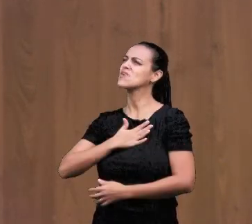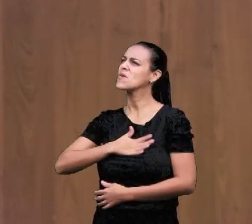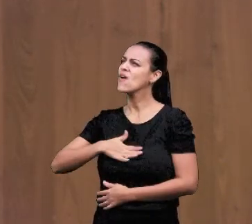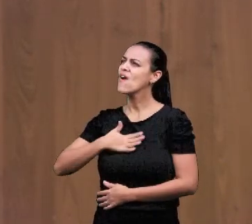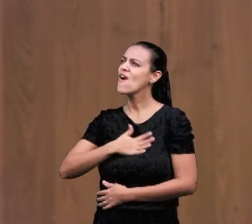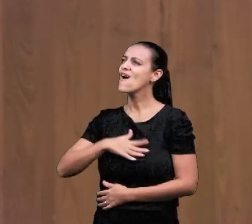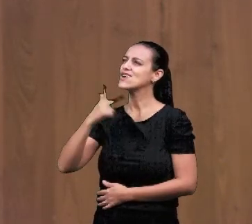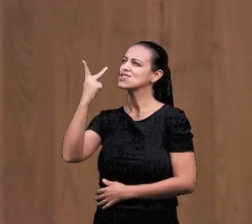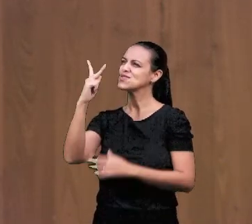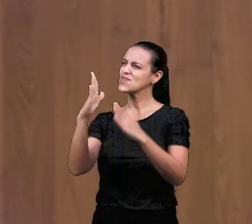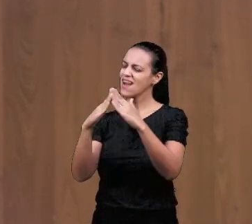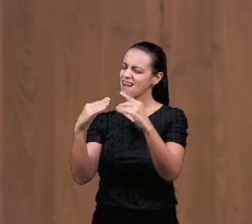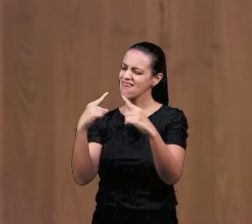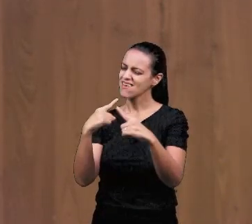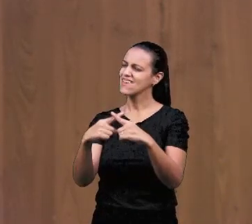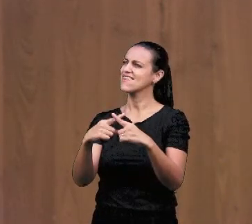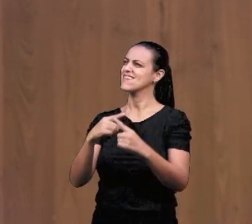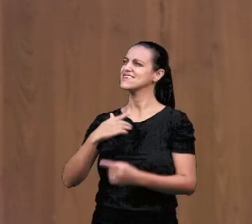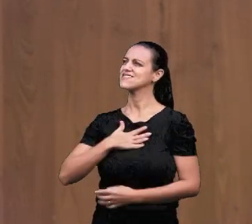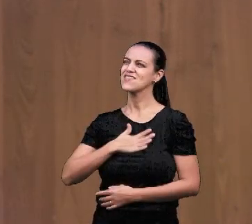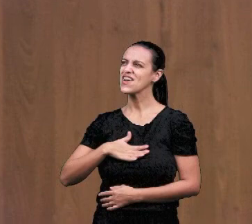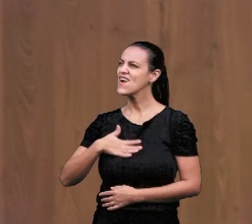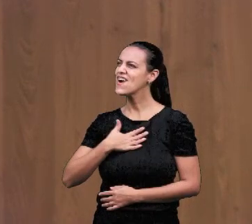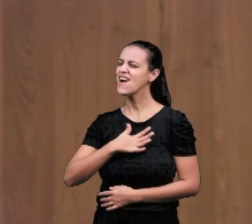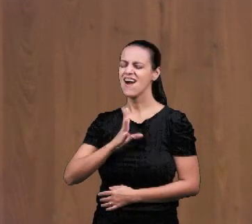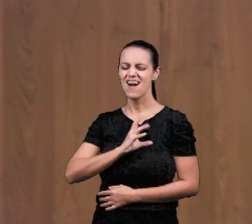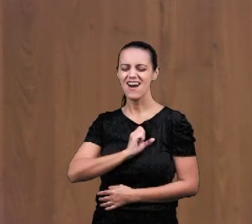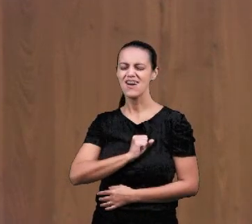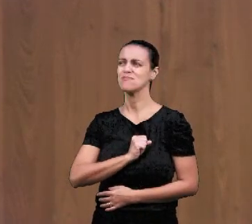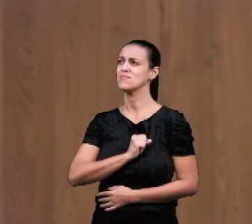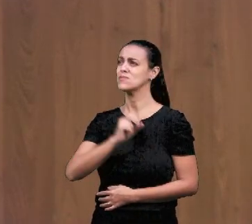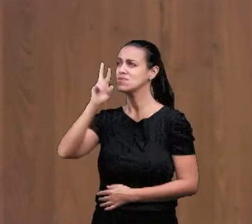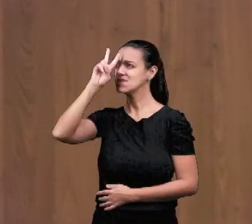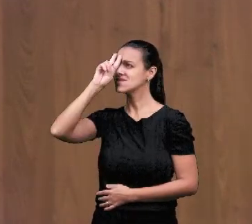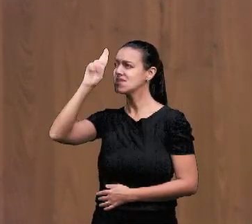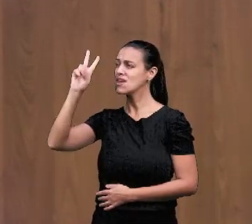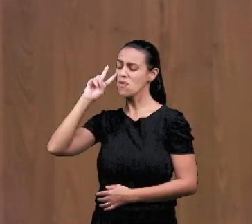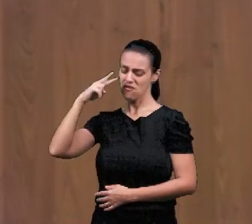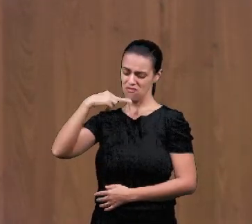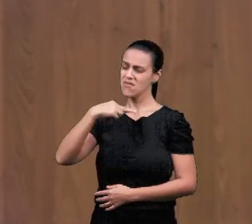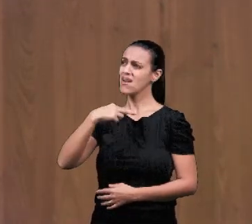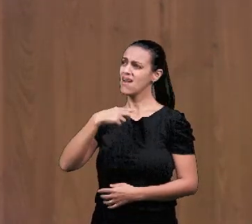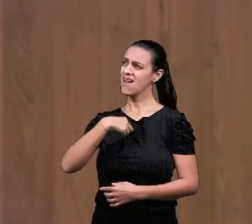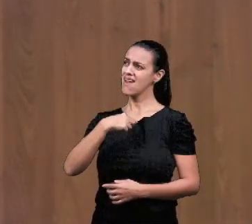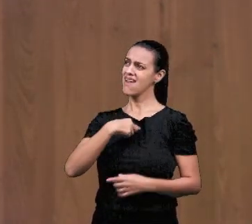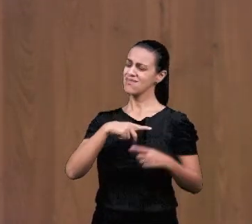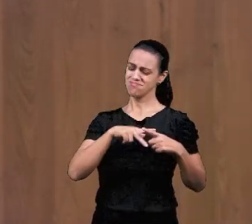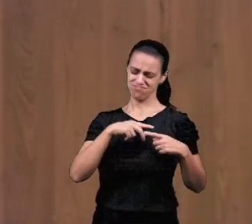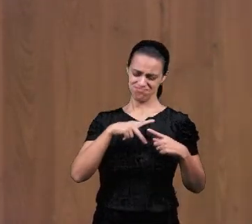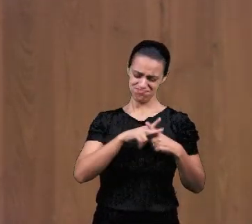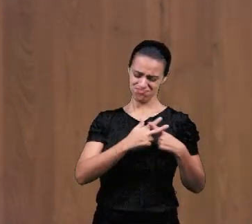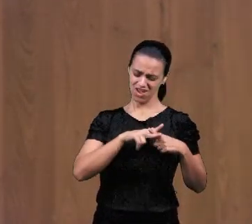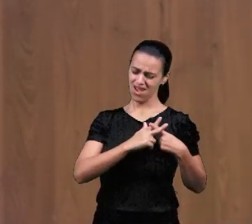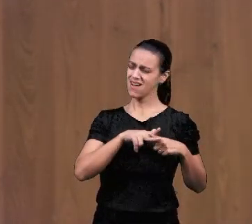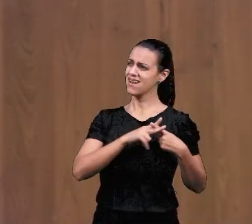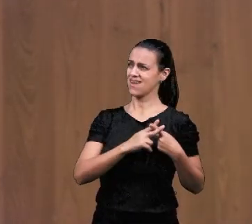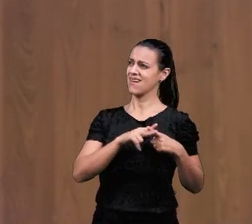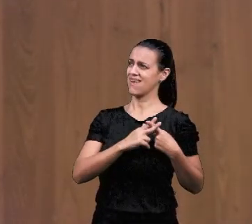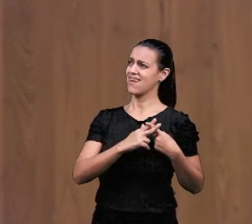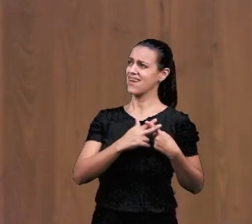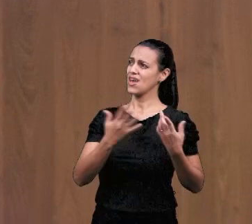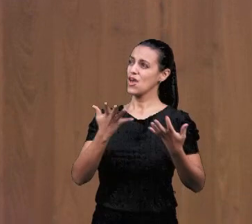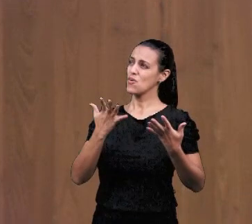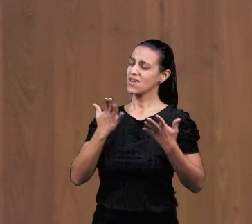être dans ta maison. Seigneur, je vois si en moi un chemin mauvais et guide-moi